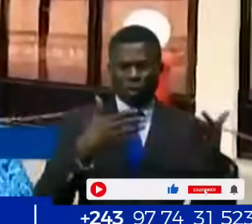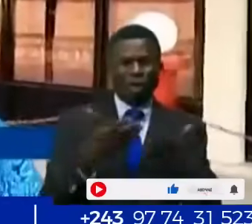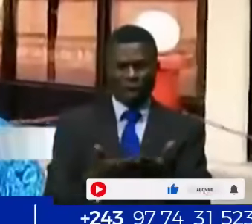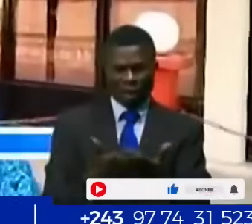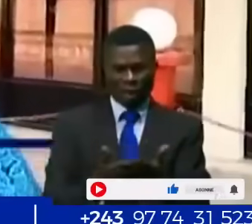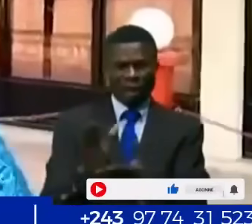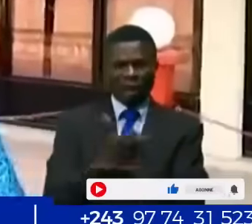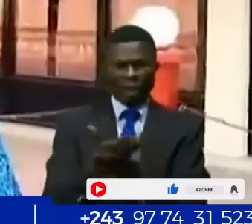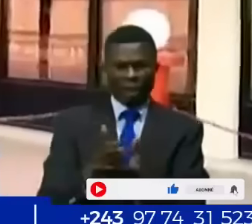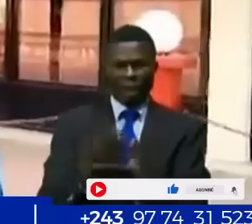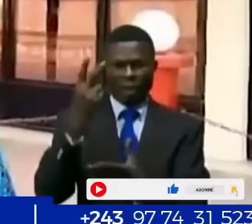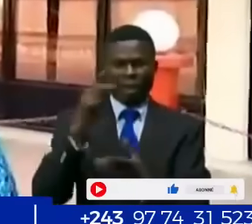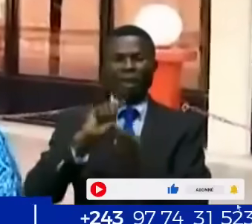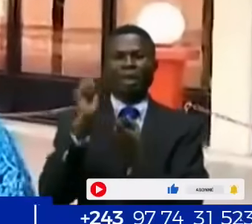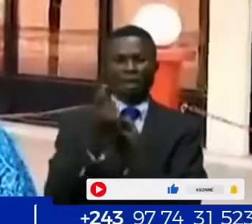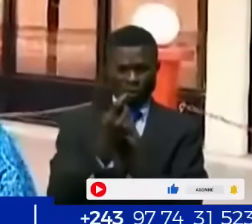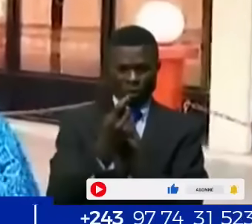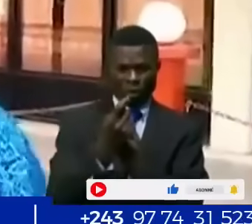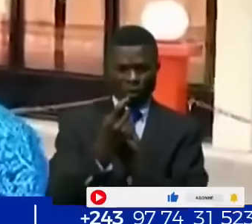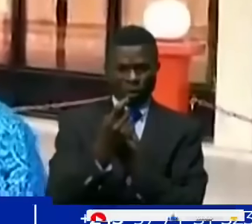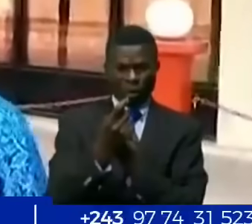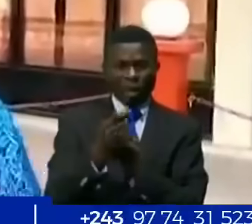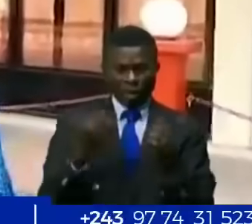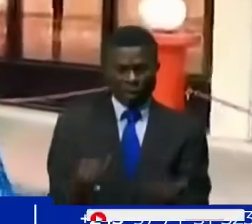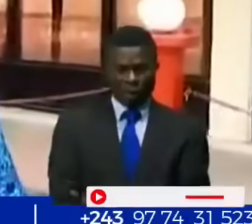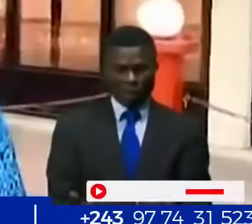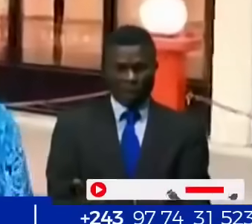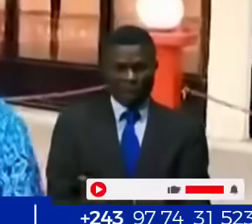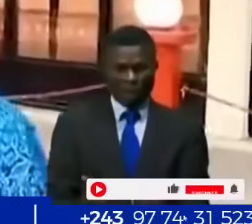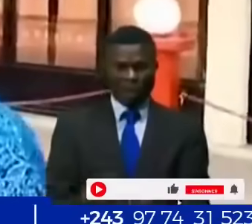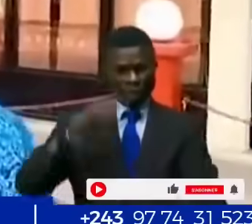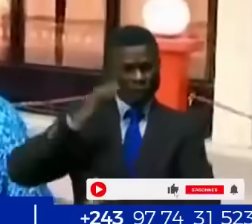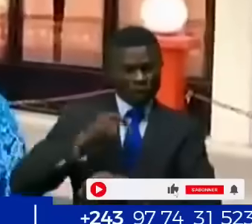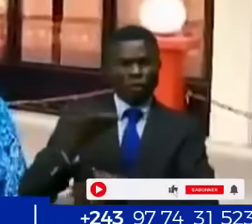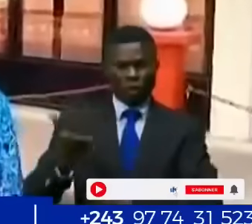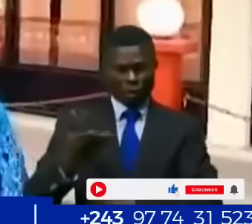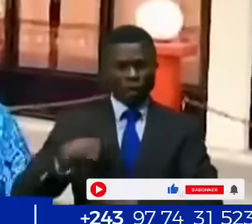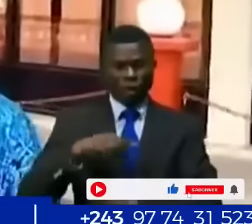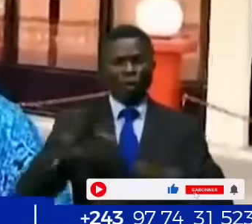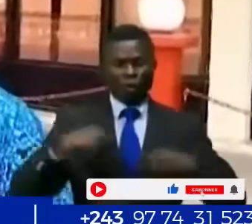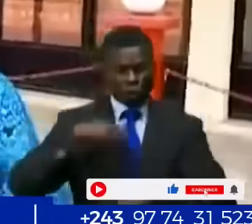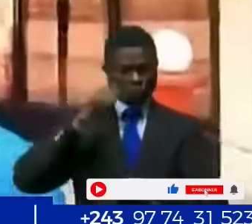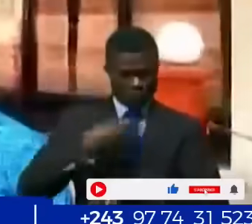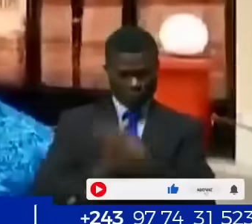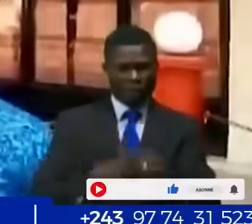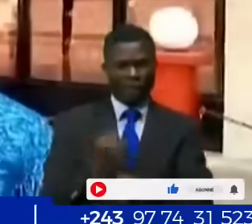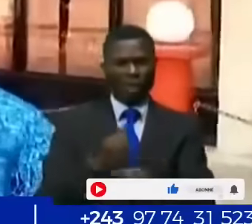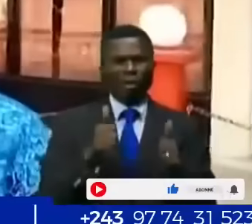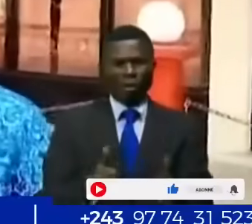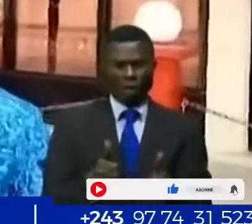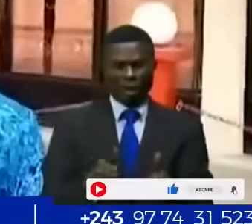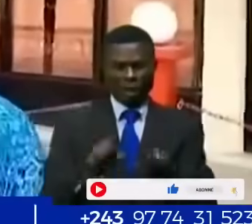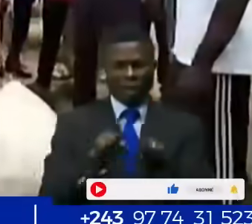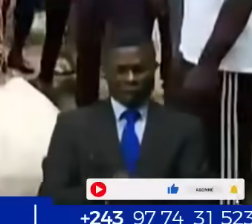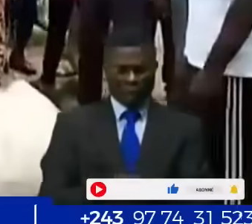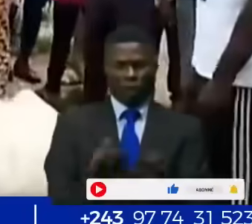entre les deux tribus. Donc, comme il y a le tribunal, nous croyons que la justice va faire son travail et qu'il y aura